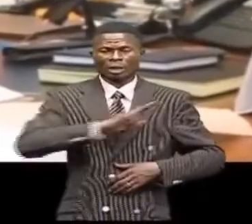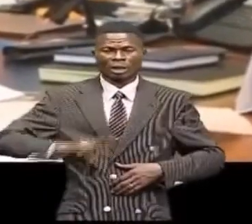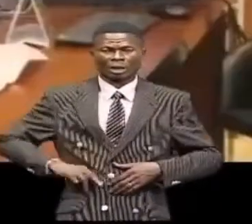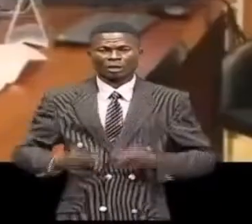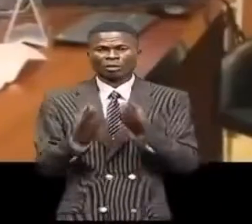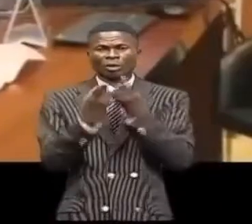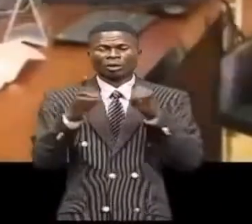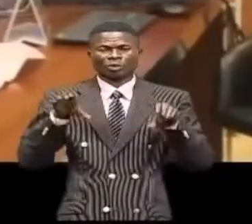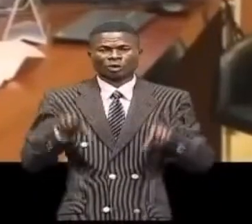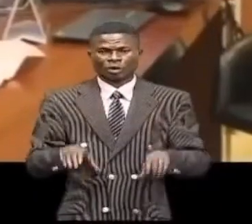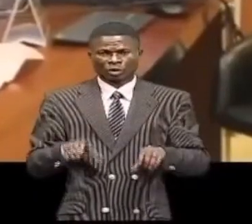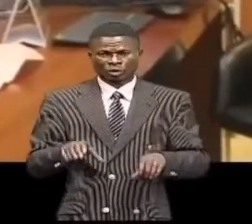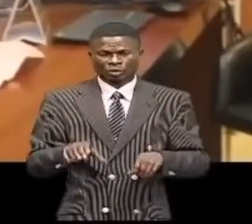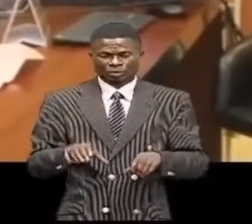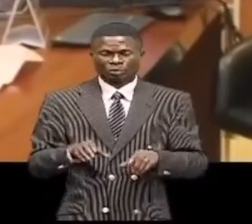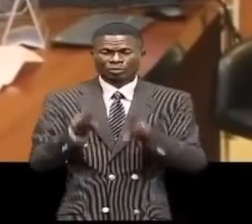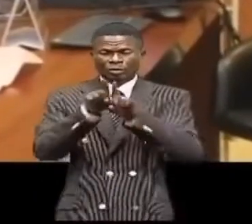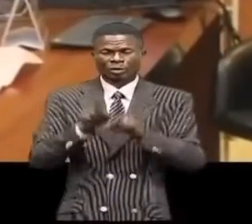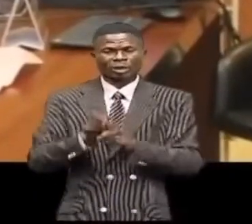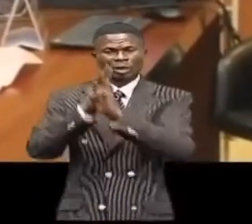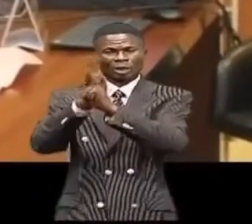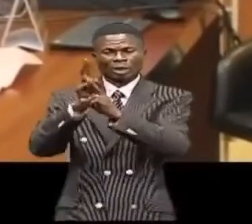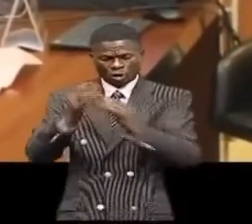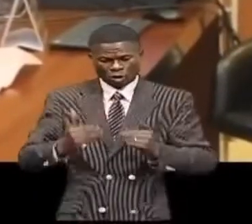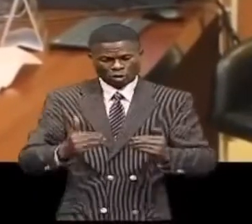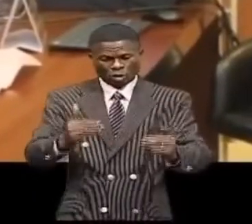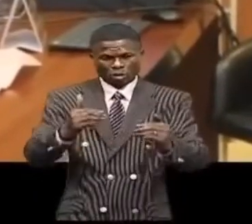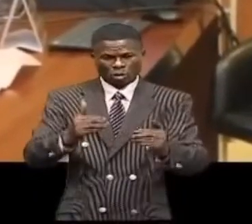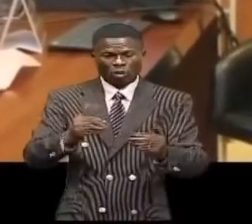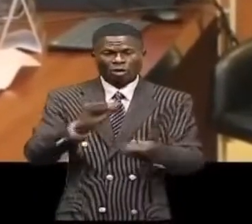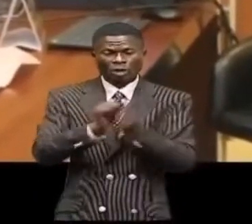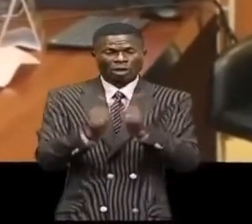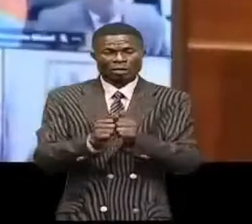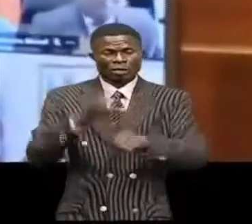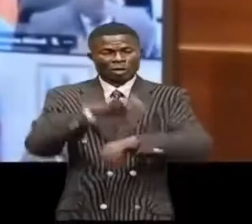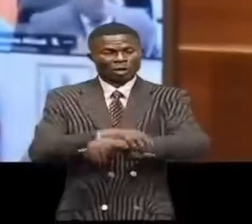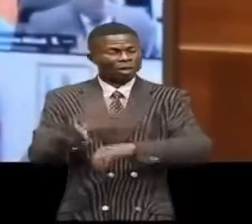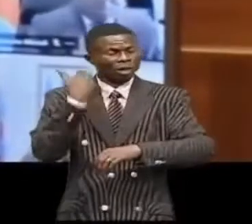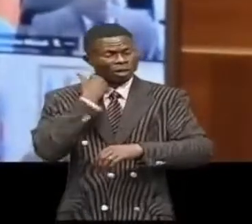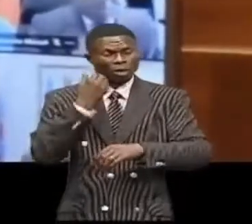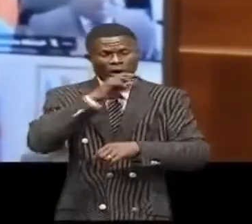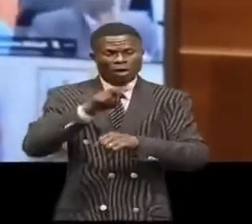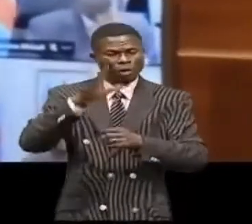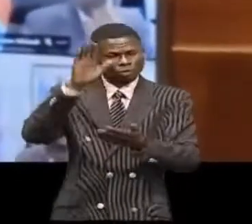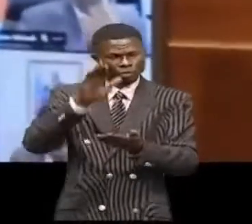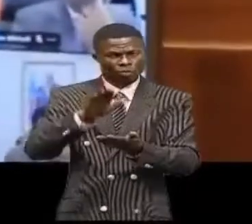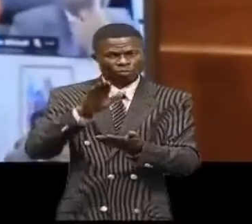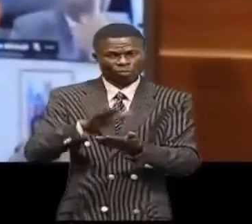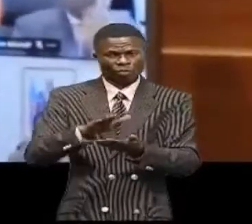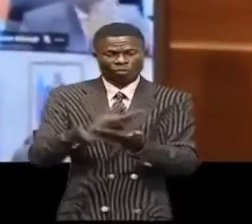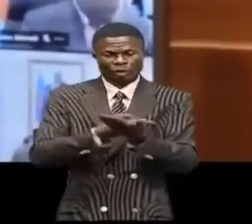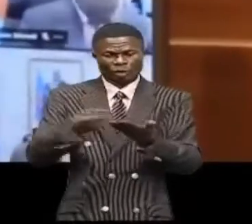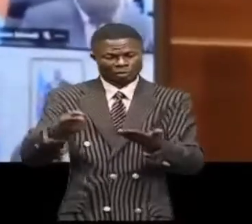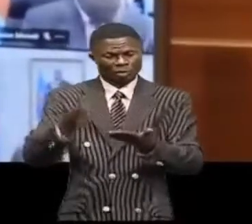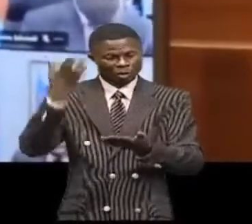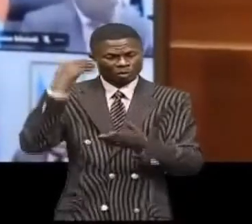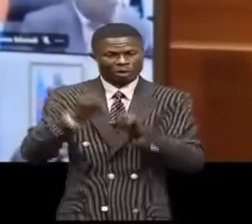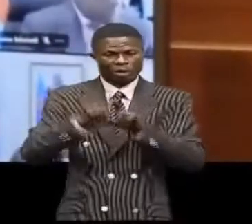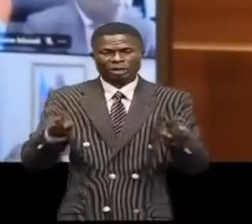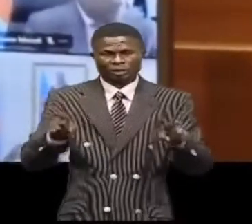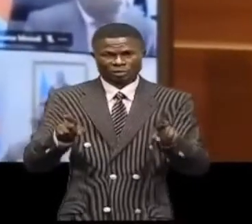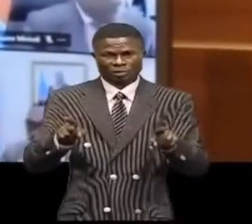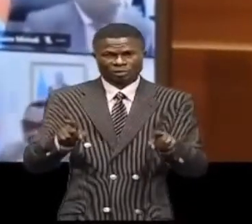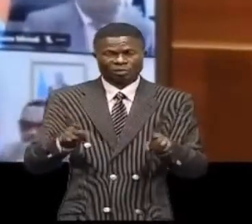Congo. Il a fait état de la poursuite de la baisse des cas de contamination par rapport à la semaine précédente. Si